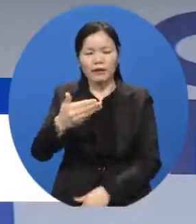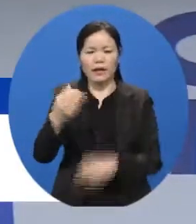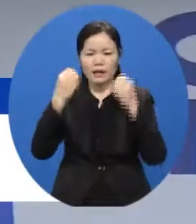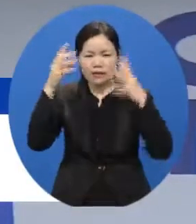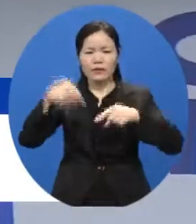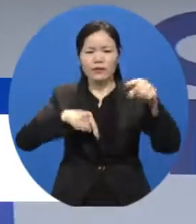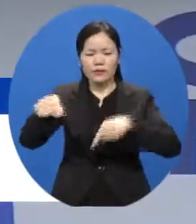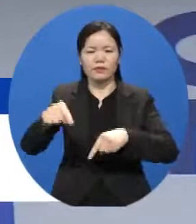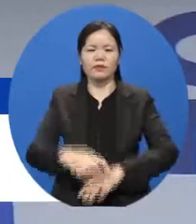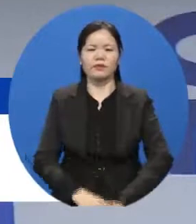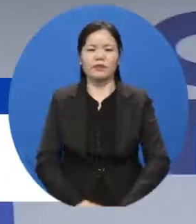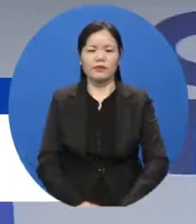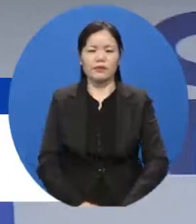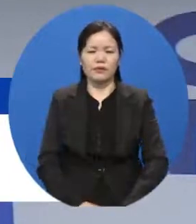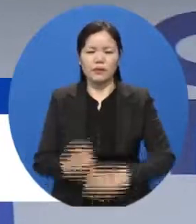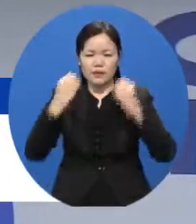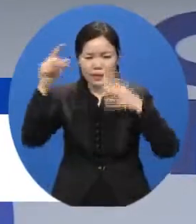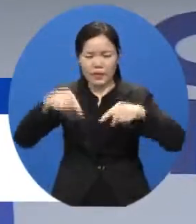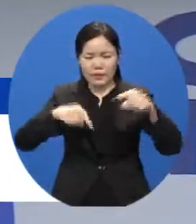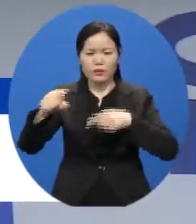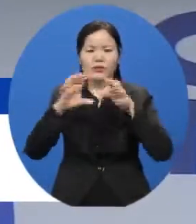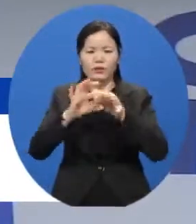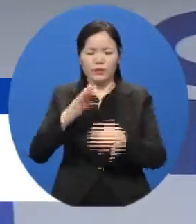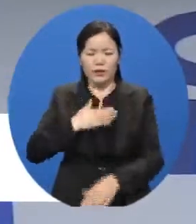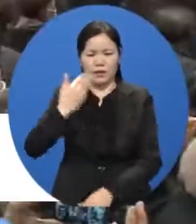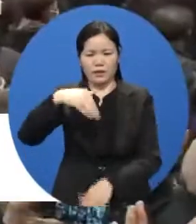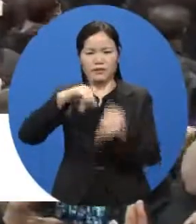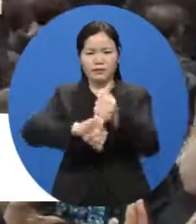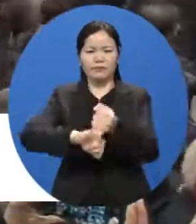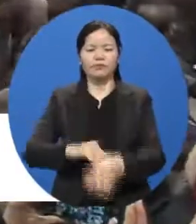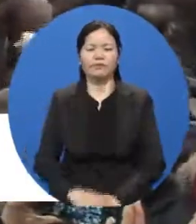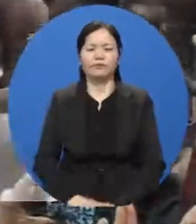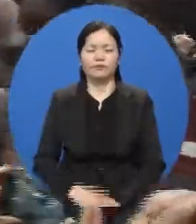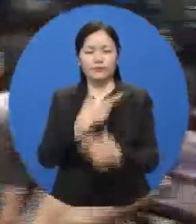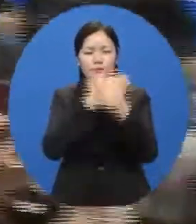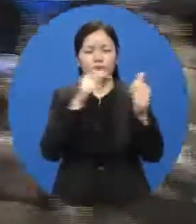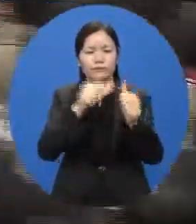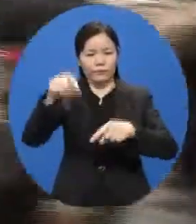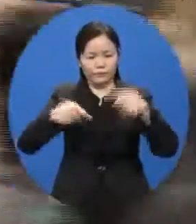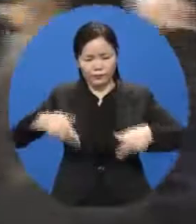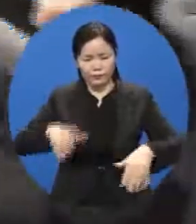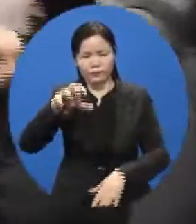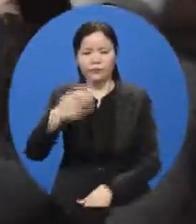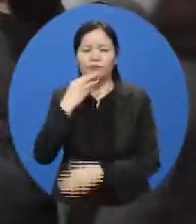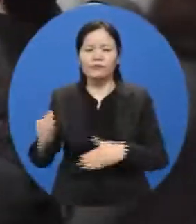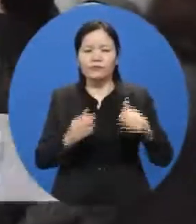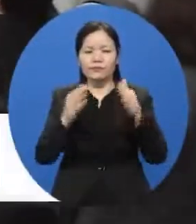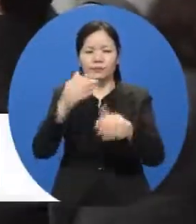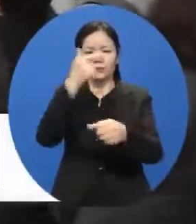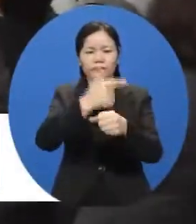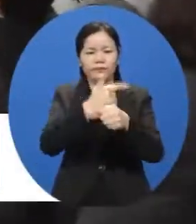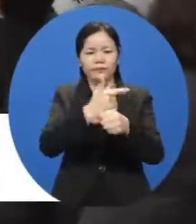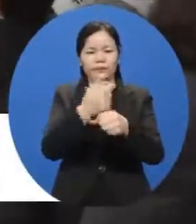새로운 정치로, 소위 새 정치로 제가 가겠습니다. 이 후보는 정치적 고향인 경기도의